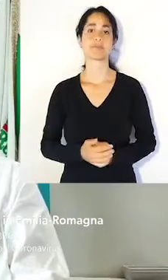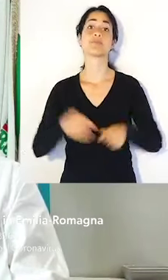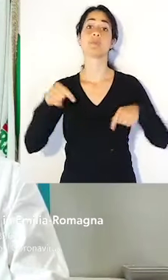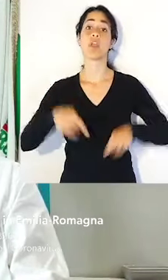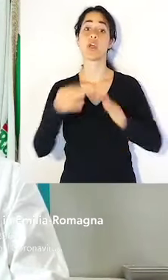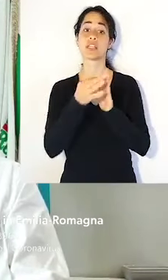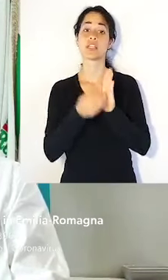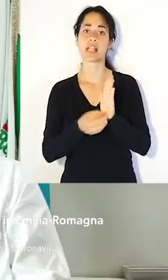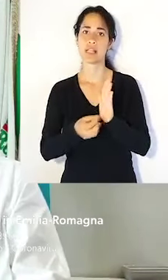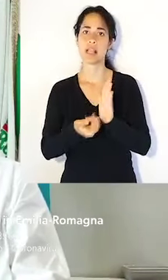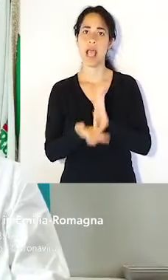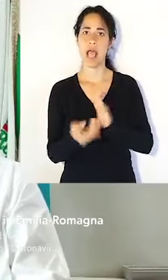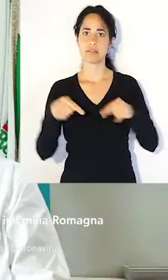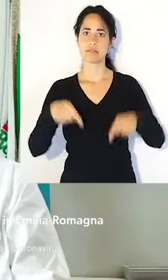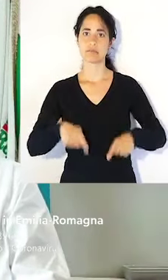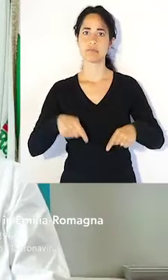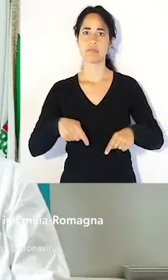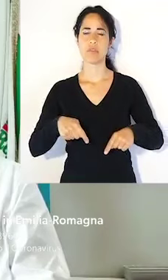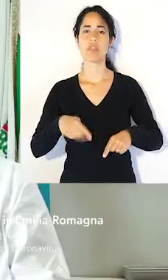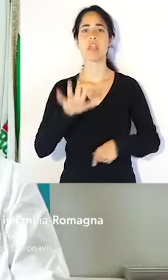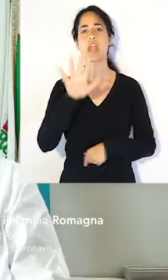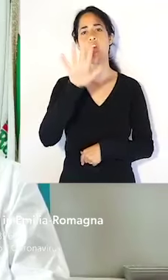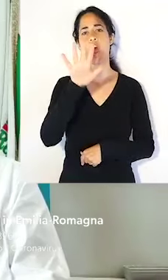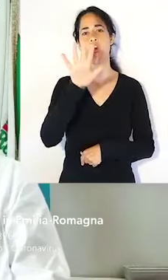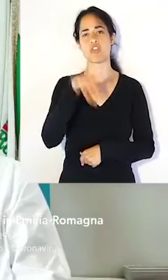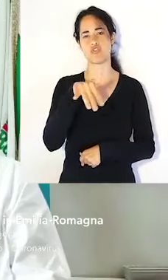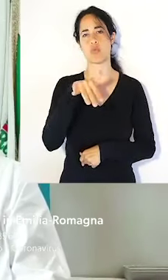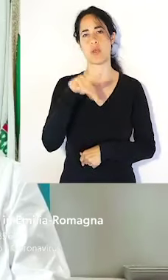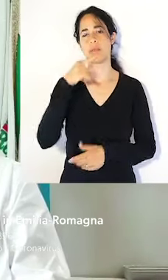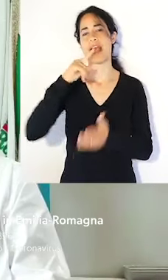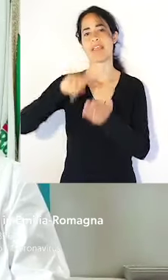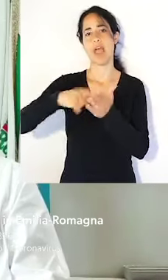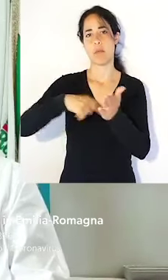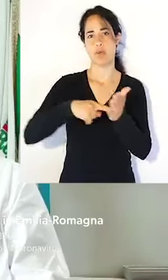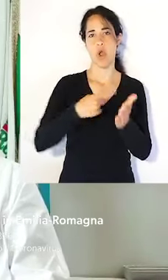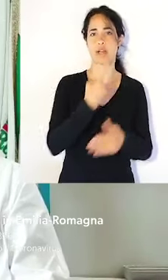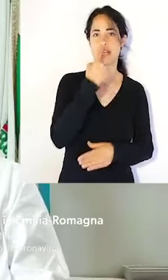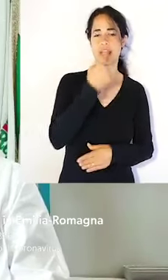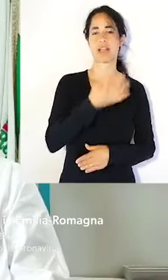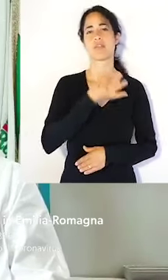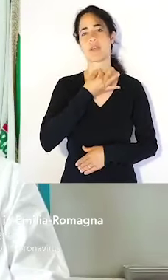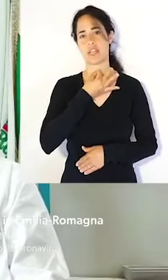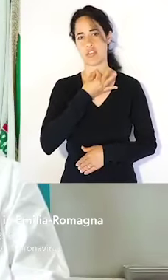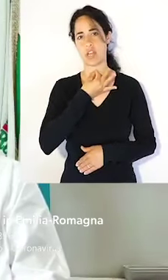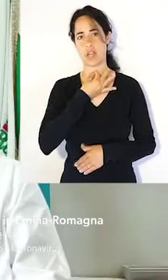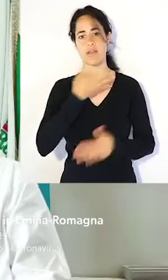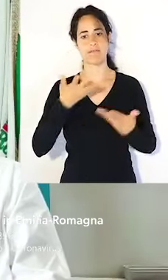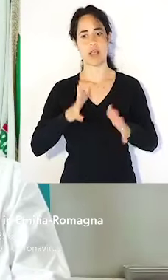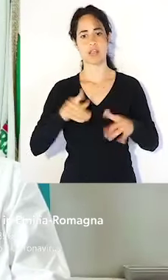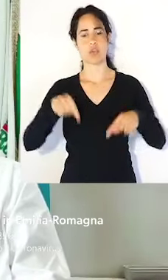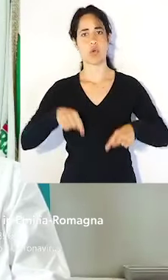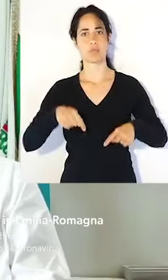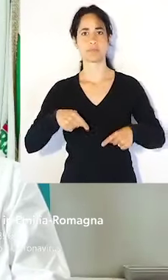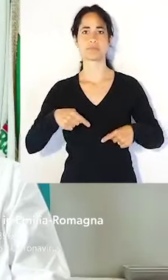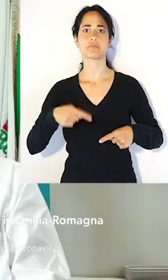di oggi. Oggi sono stati effettuati 5.000 tamponi nasofaringei e